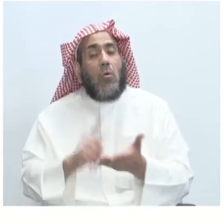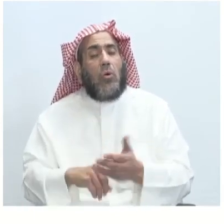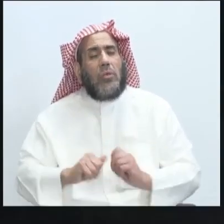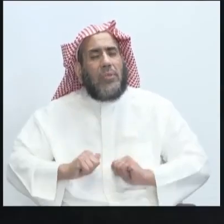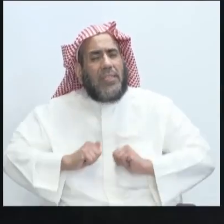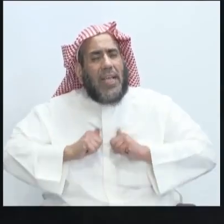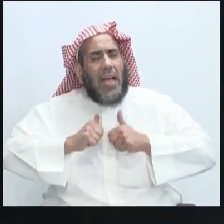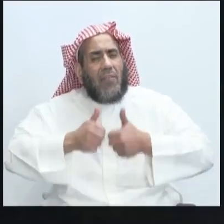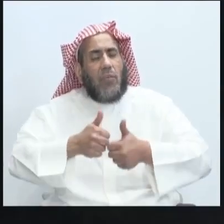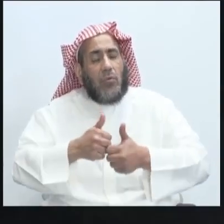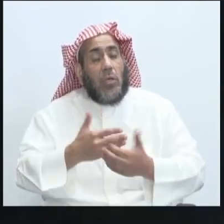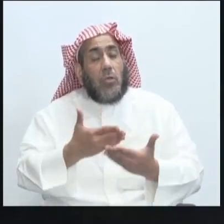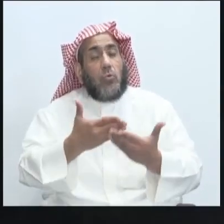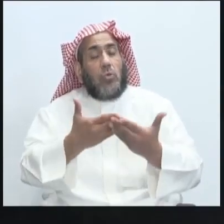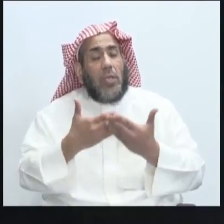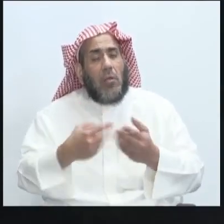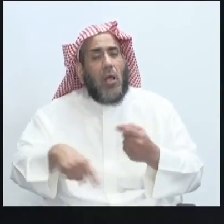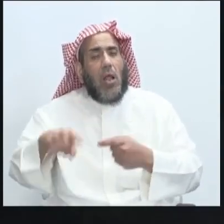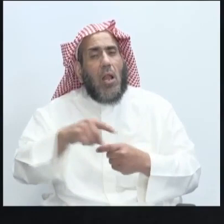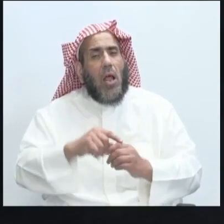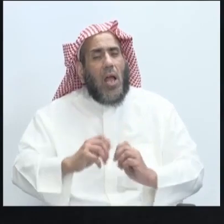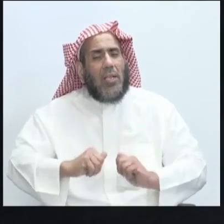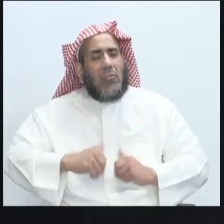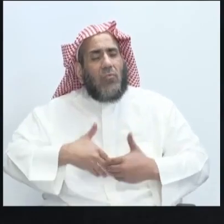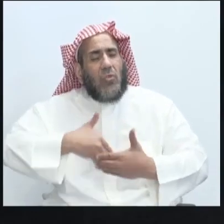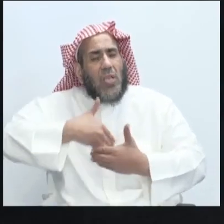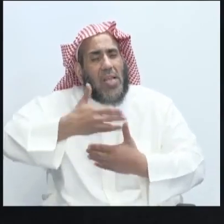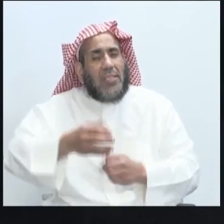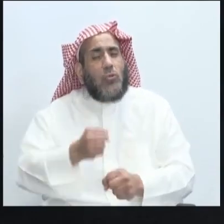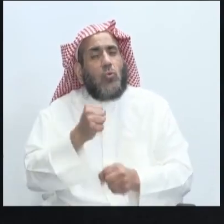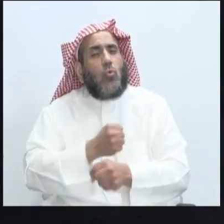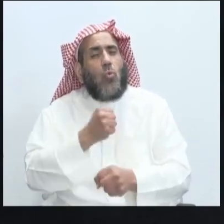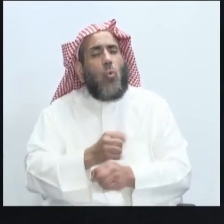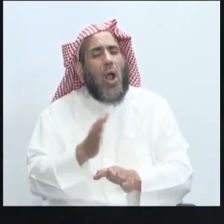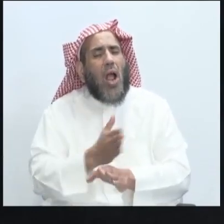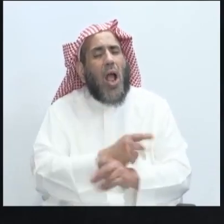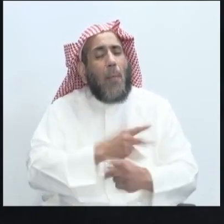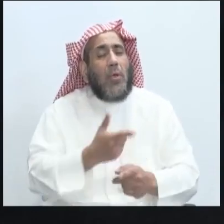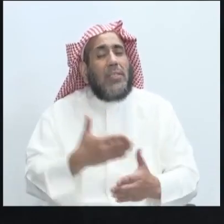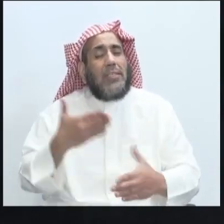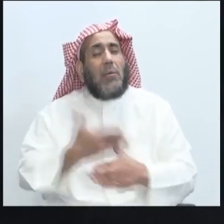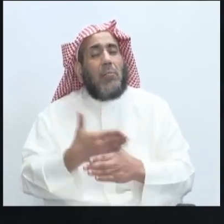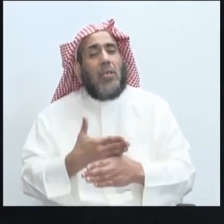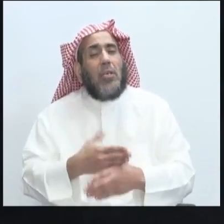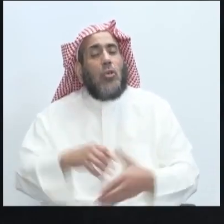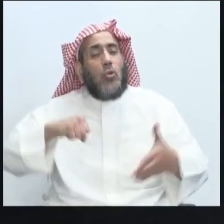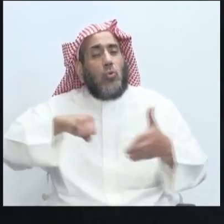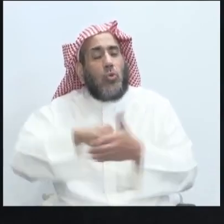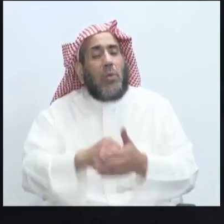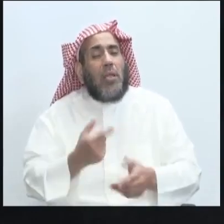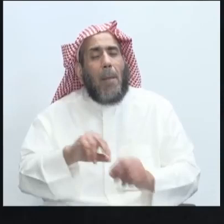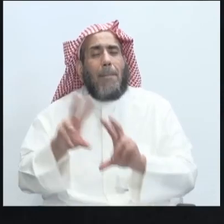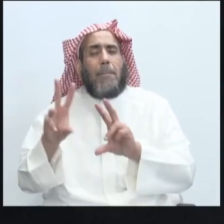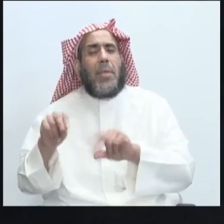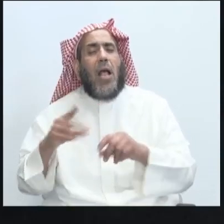دافع يساعدنا على اصدار سلوك معين لكي نشبع هذه الرغبه على